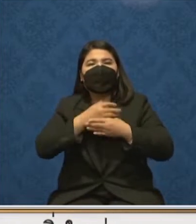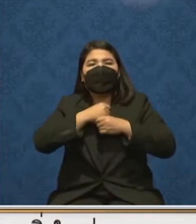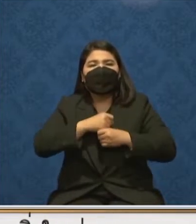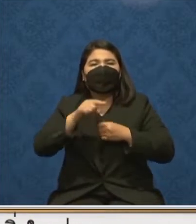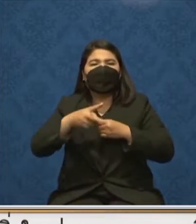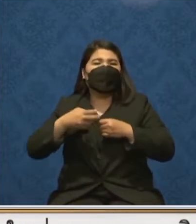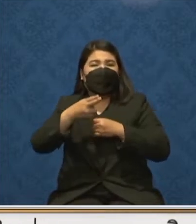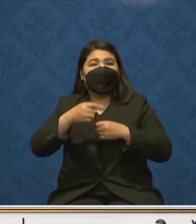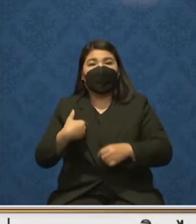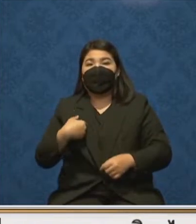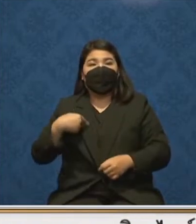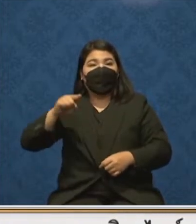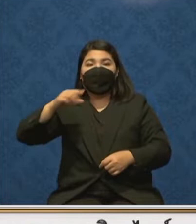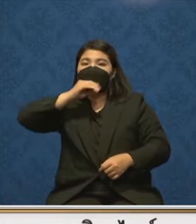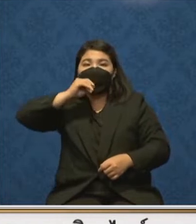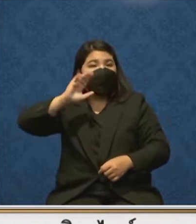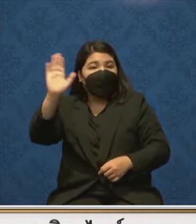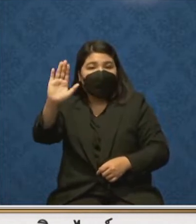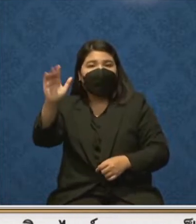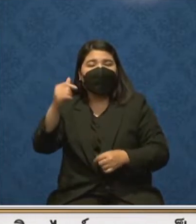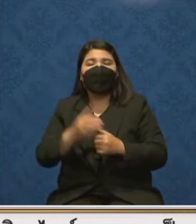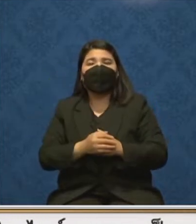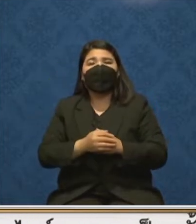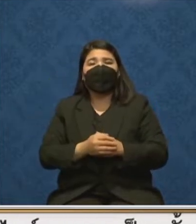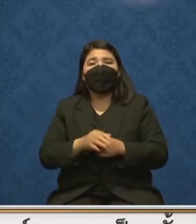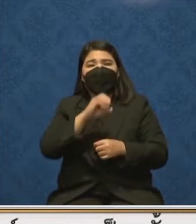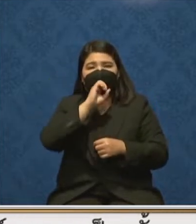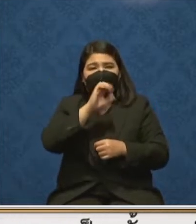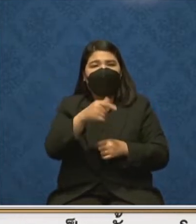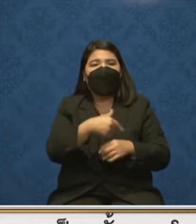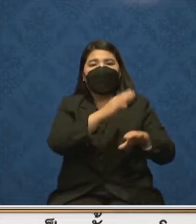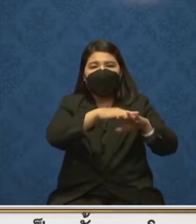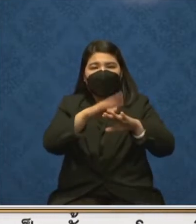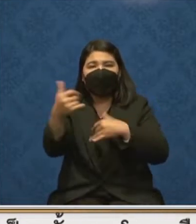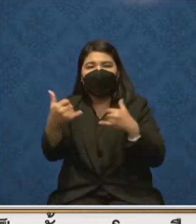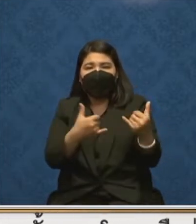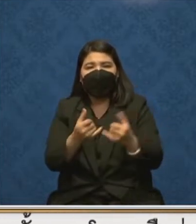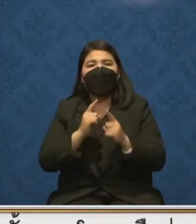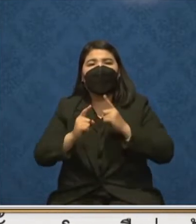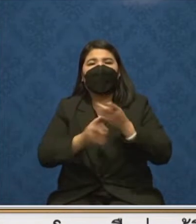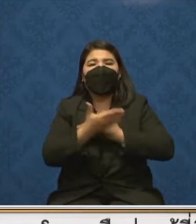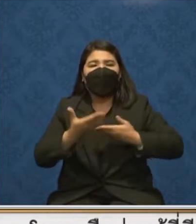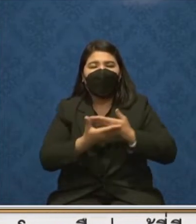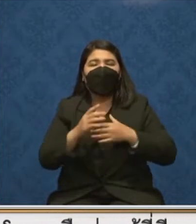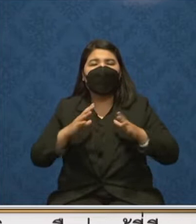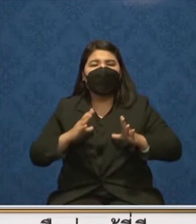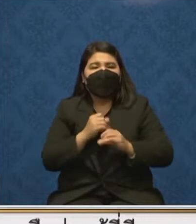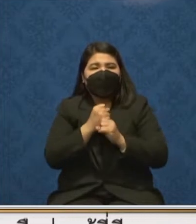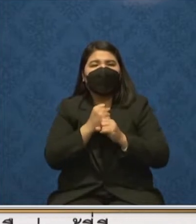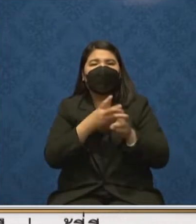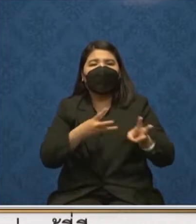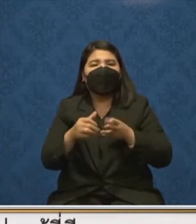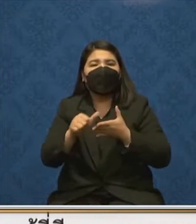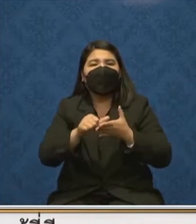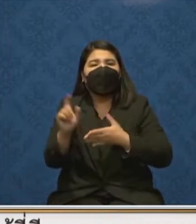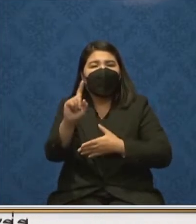พนาประเทศไม่มกพดถแบบนี้หะนอนมแตจะบใหมาคุยกัวเราจะหาทางออกกประเทศนี้อย่างไรไม่เคยบอกว่า